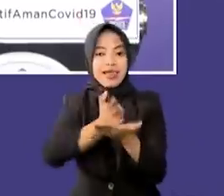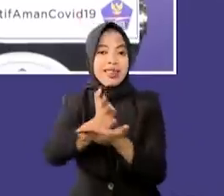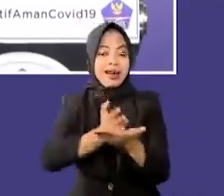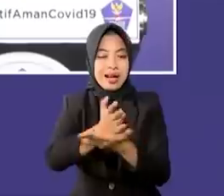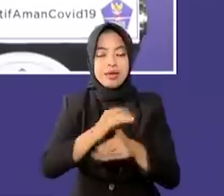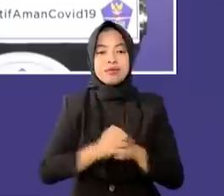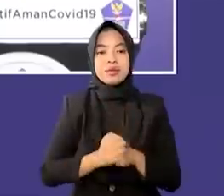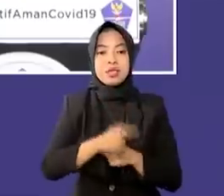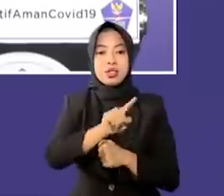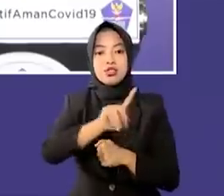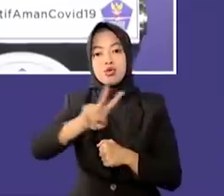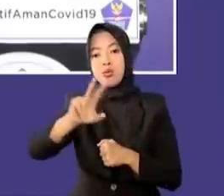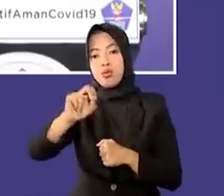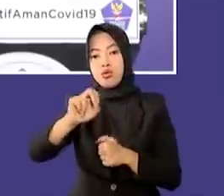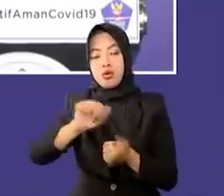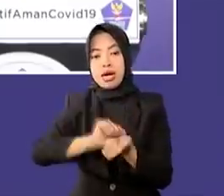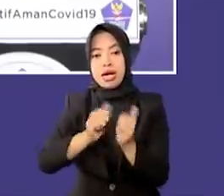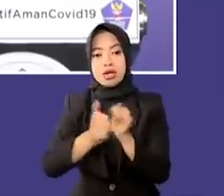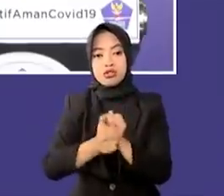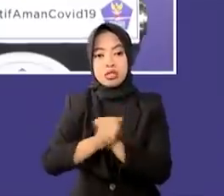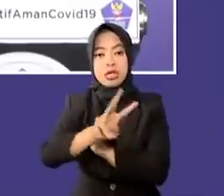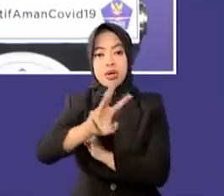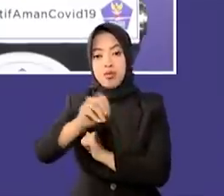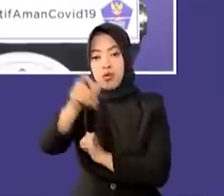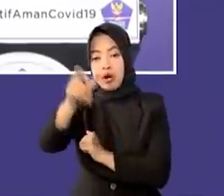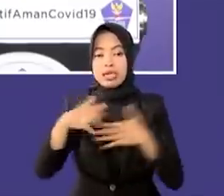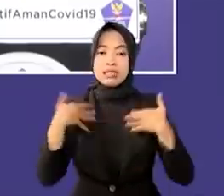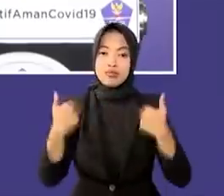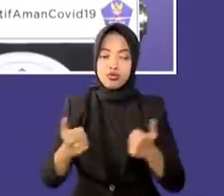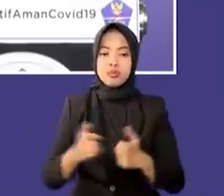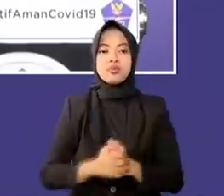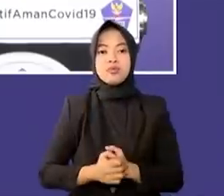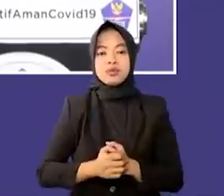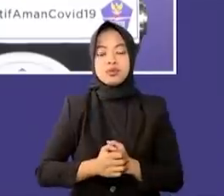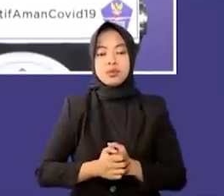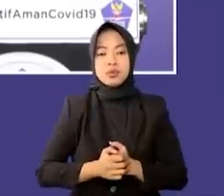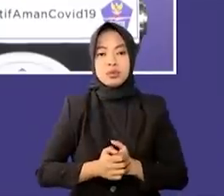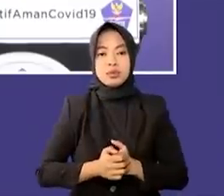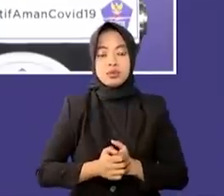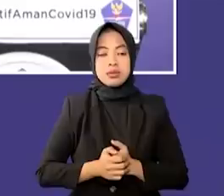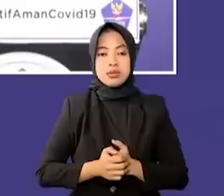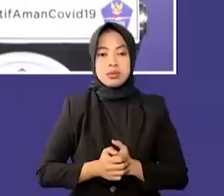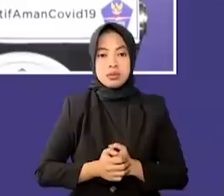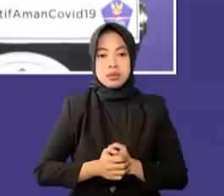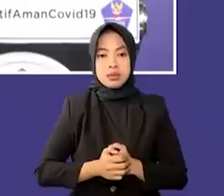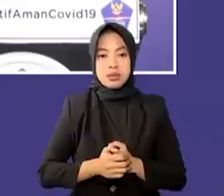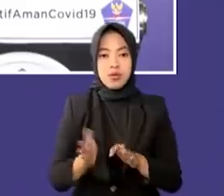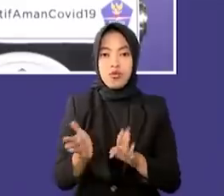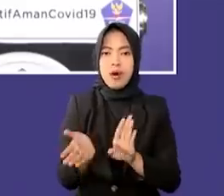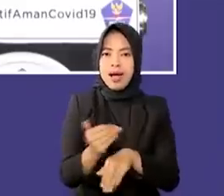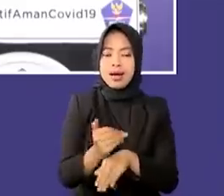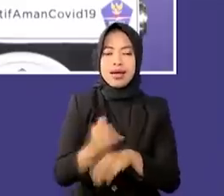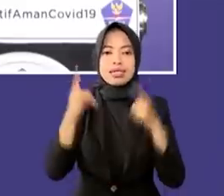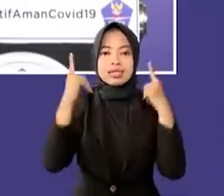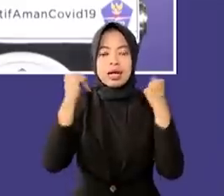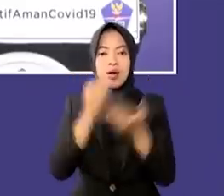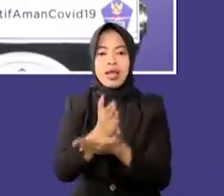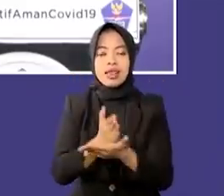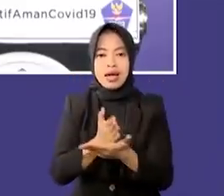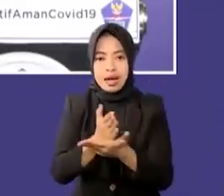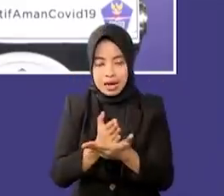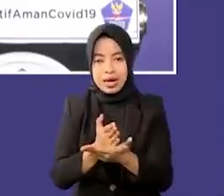Tengah 120 kasus dengan 30 sembuh Kalimantan ulangi tadi Jawa Tengah